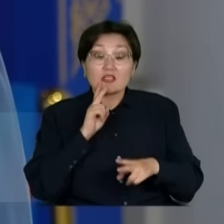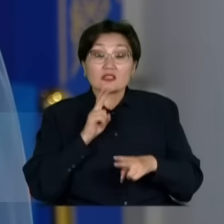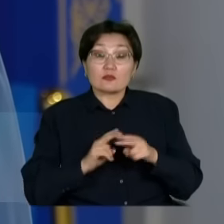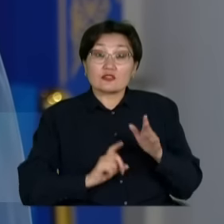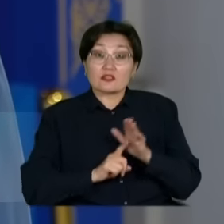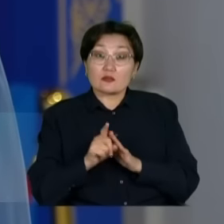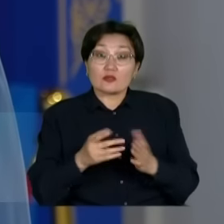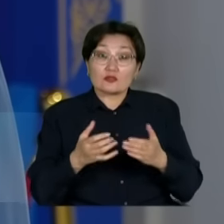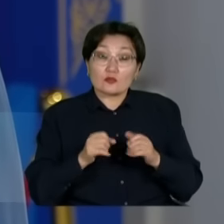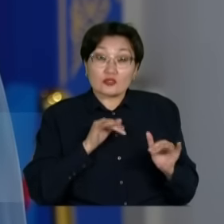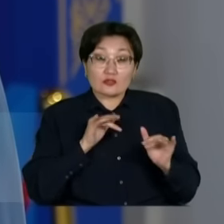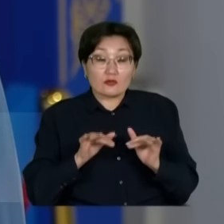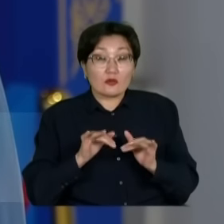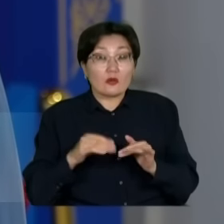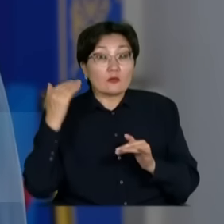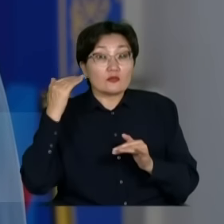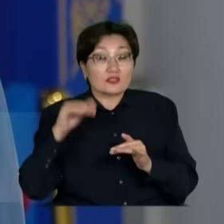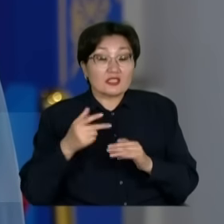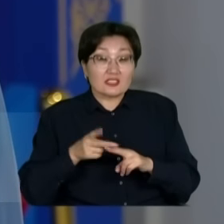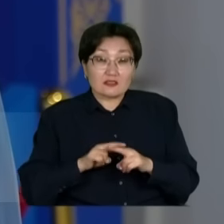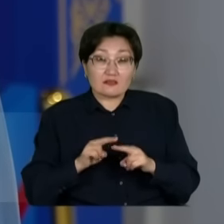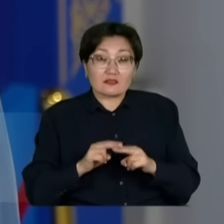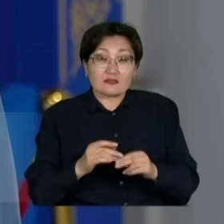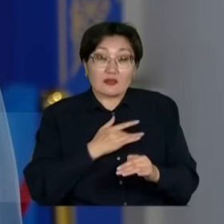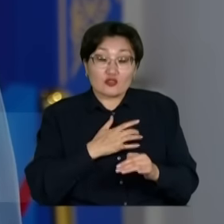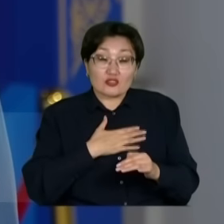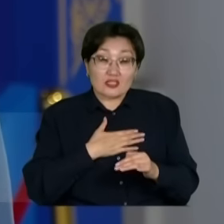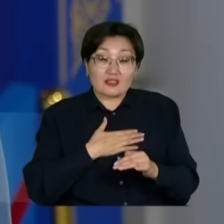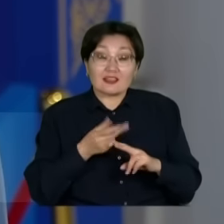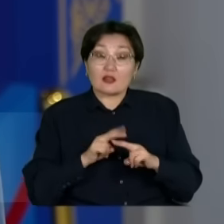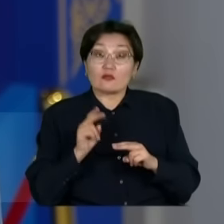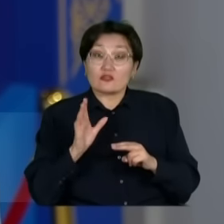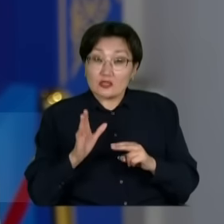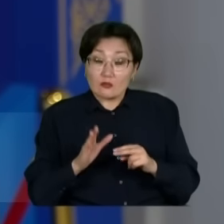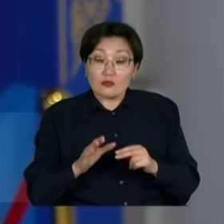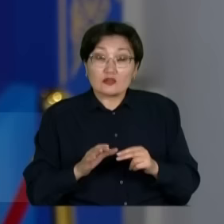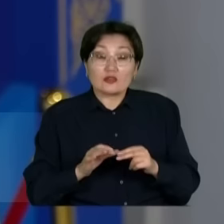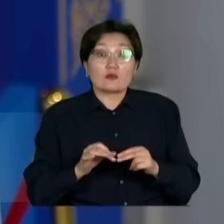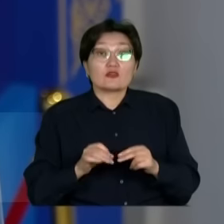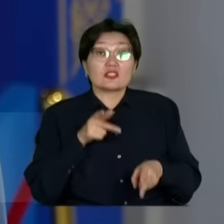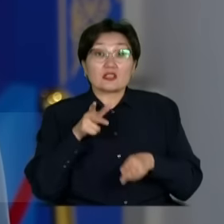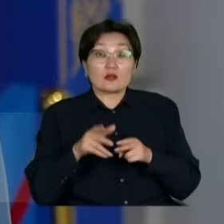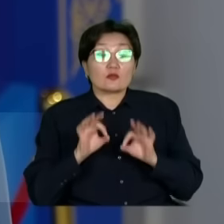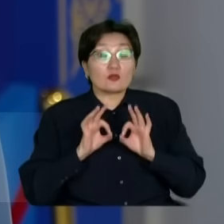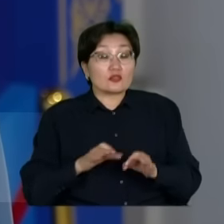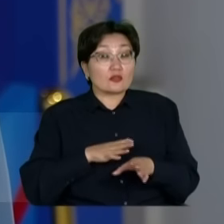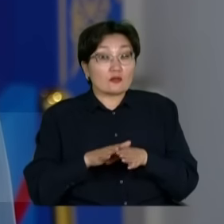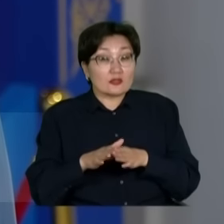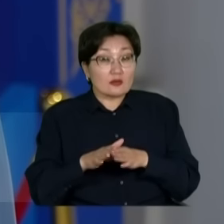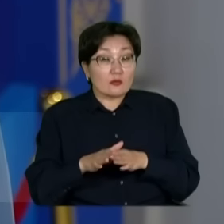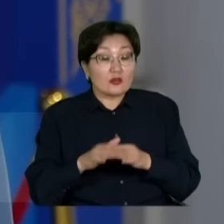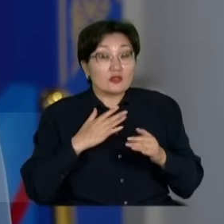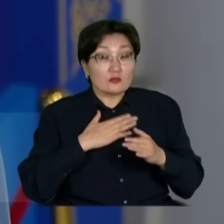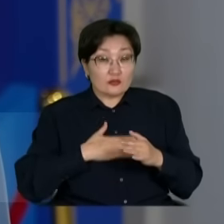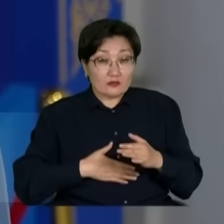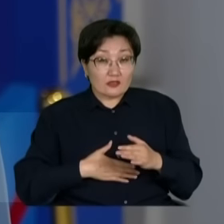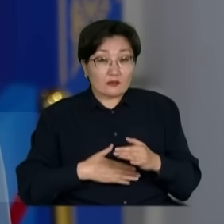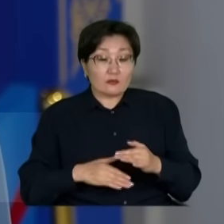начала принимать меры по отчуждению данного имущества иск прокурора полностью удовлетворён недееспособному лицу